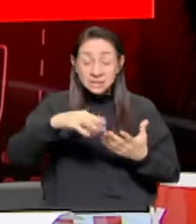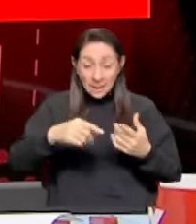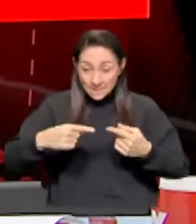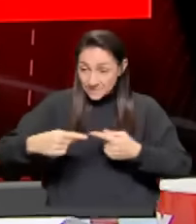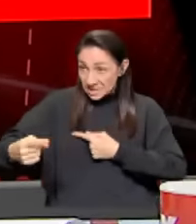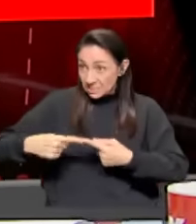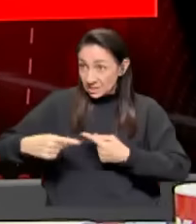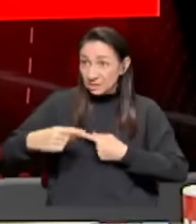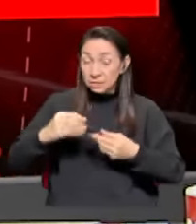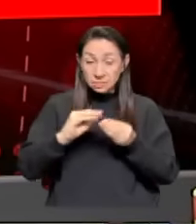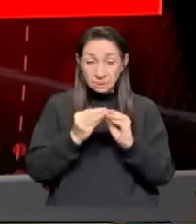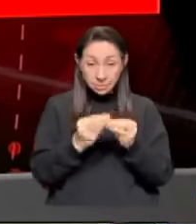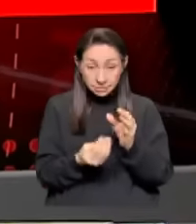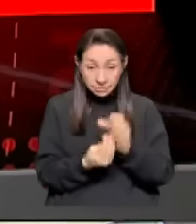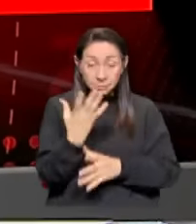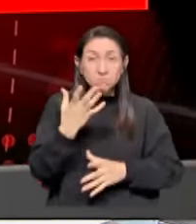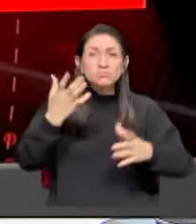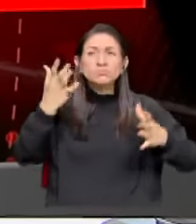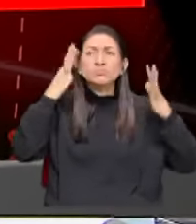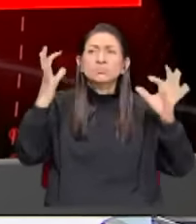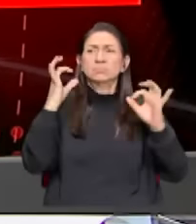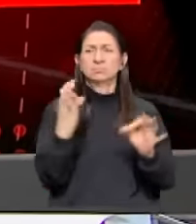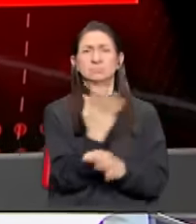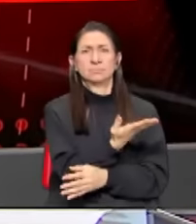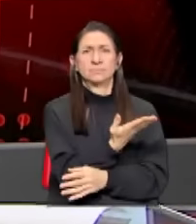birbiriyle arasında sorun yaratmakta üstlerine yok.